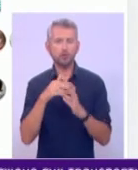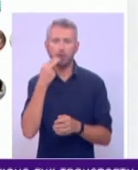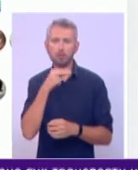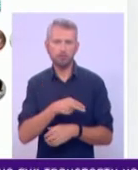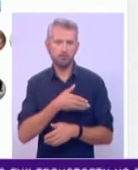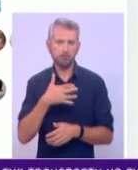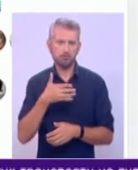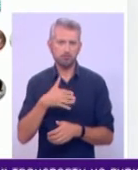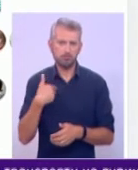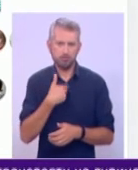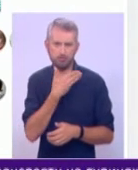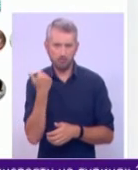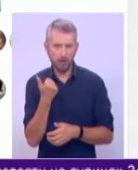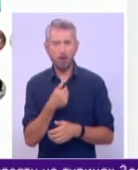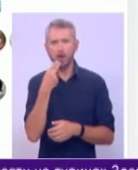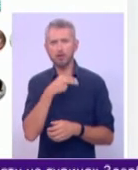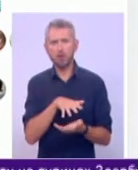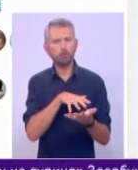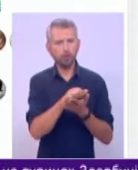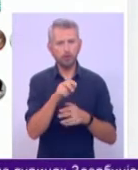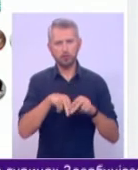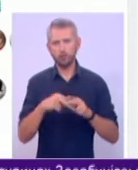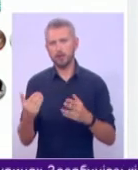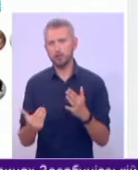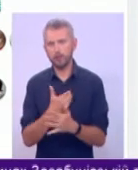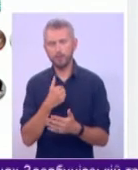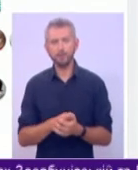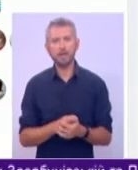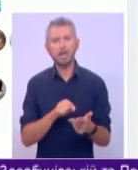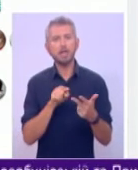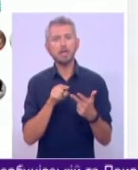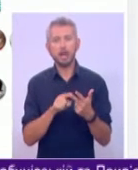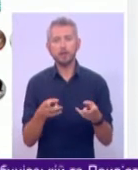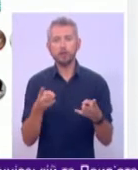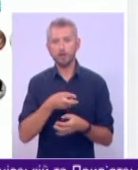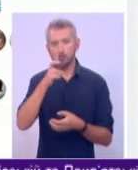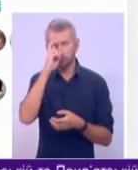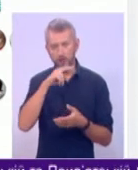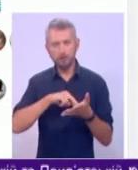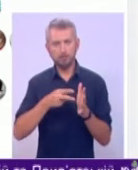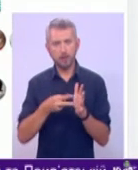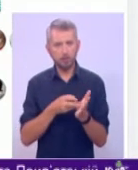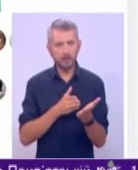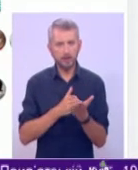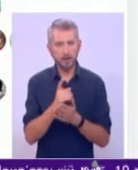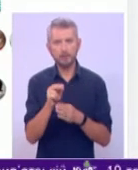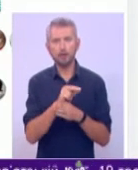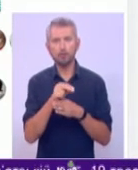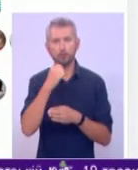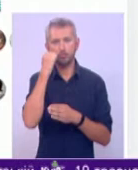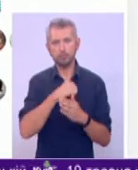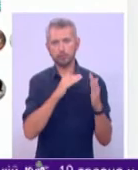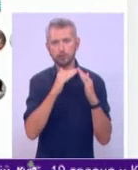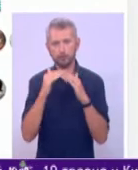житло неефективно, краще його зносити і будувати нове. І третій варіант – необхідна державна планова стратегія з ремонту